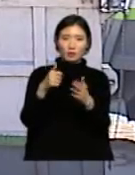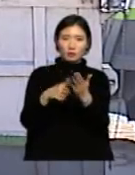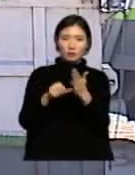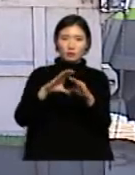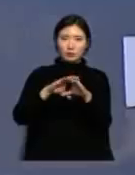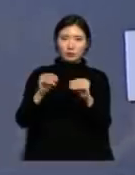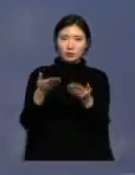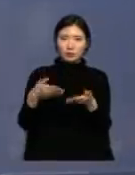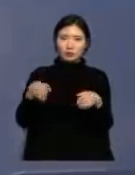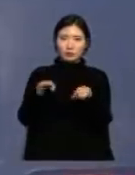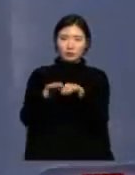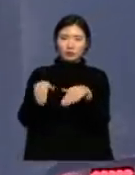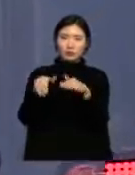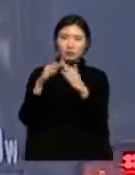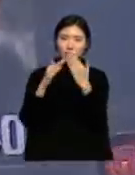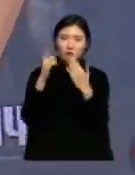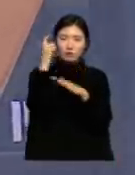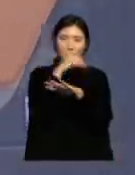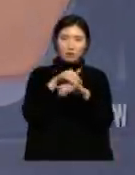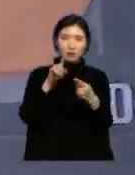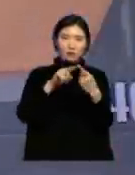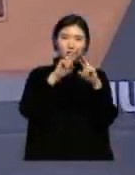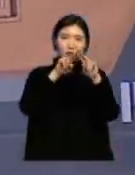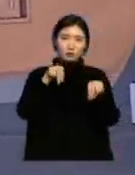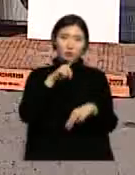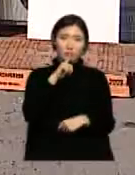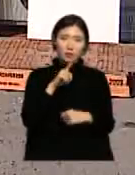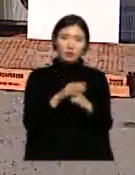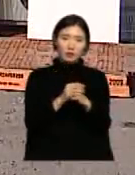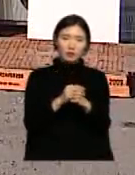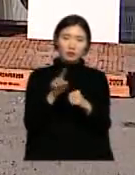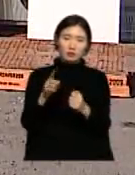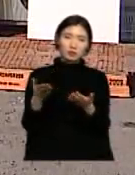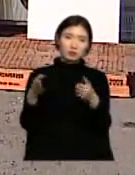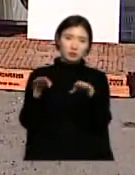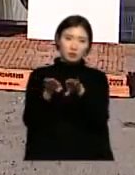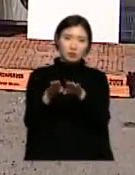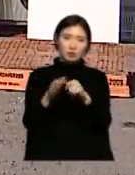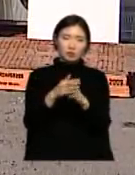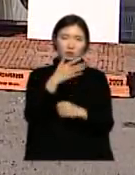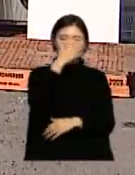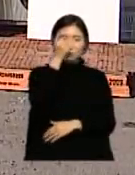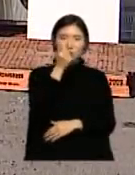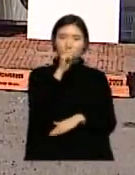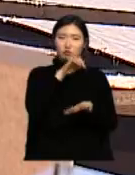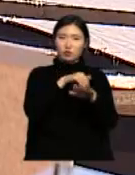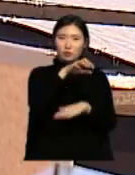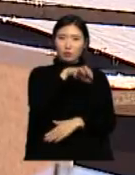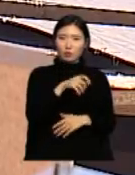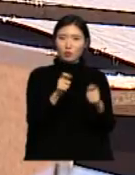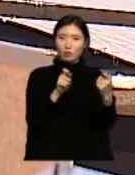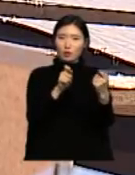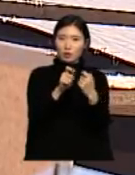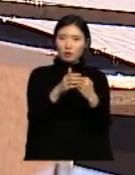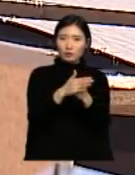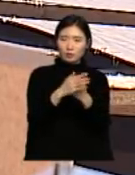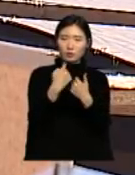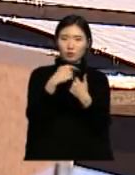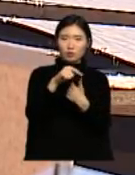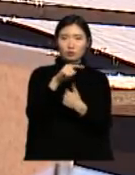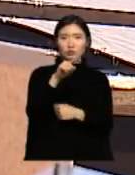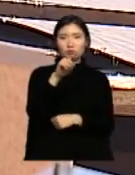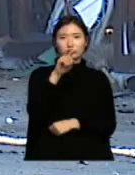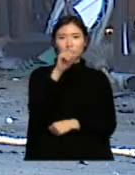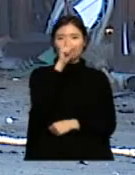시설 설치 계획을 철회하는 겁니다. 주민들은 폐기물 처리 시설이 청소년 수련관과 가까워 교육상 좋지